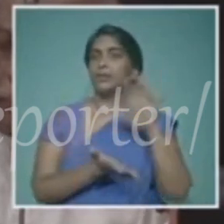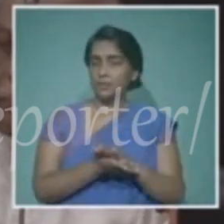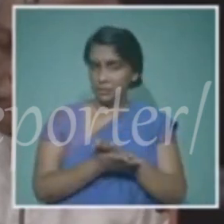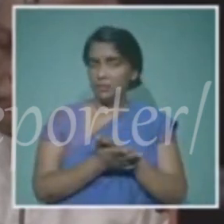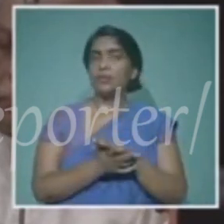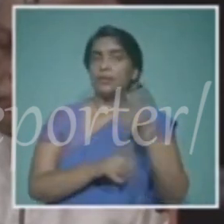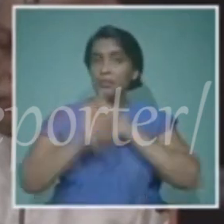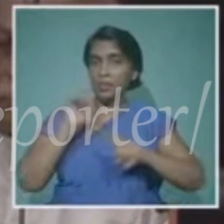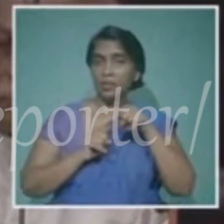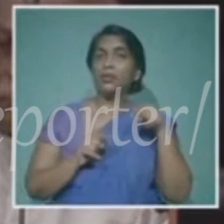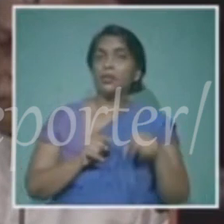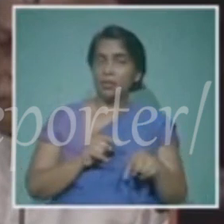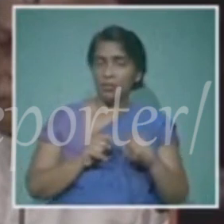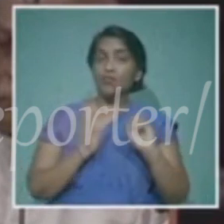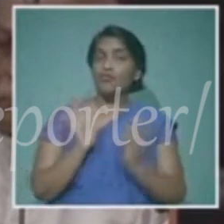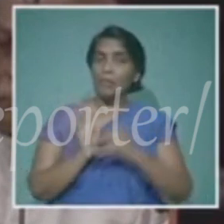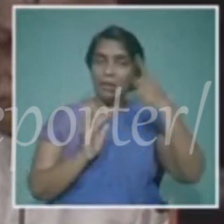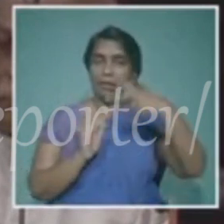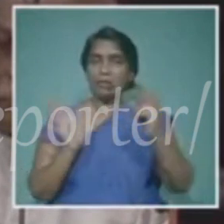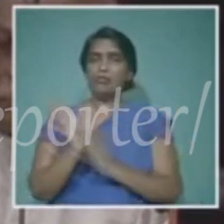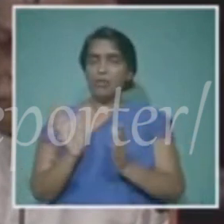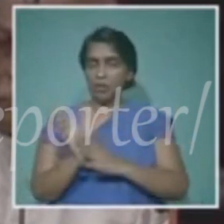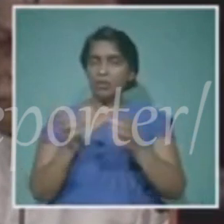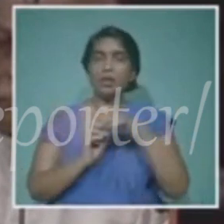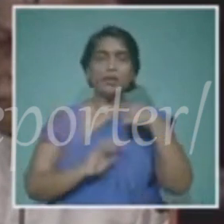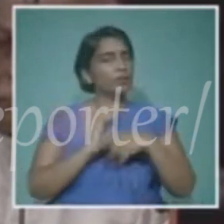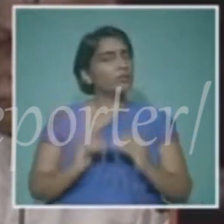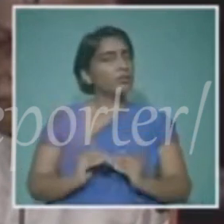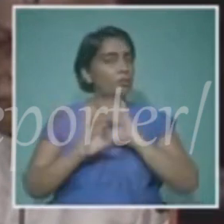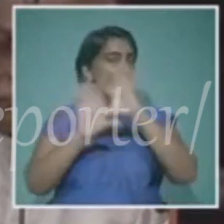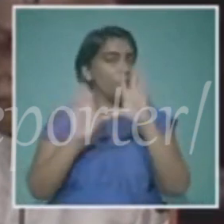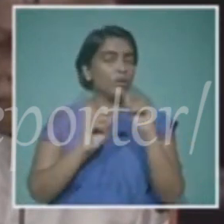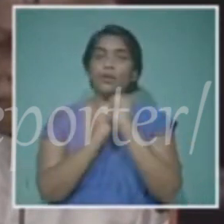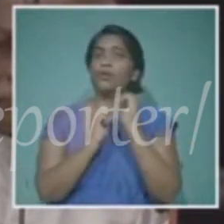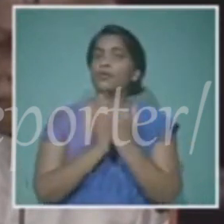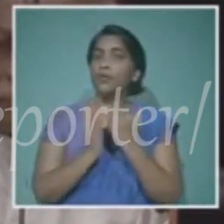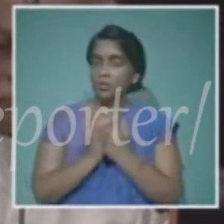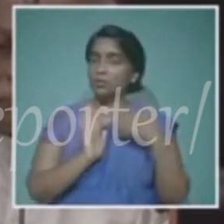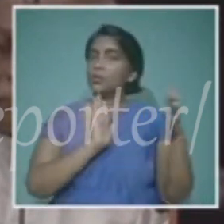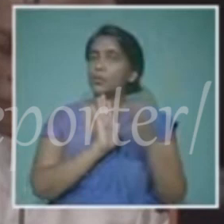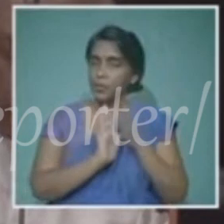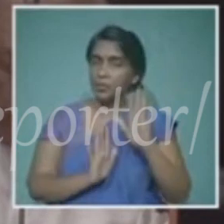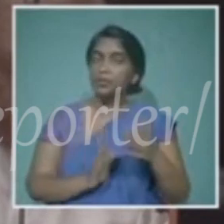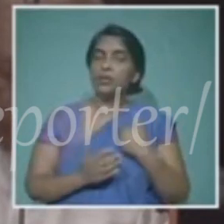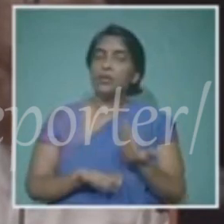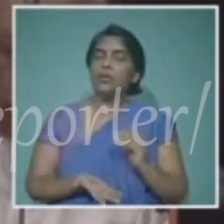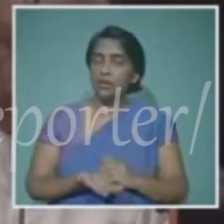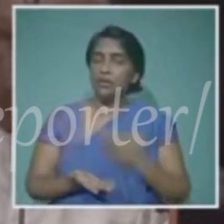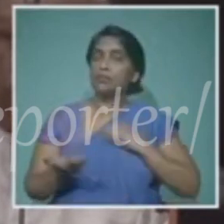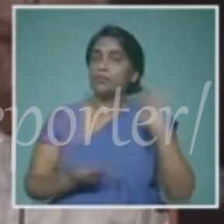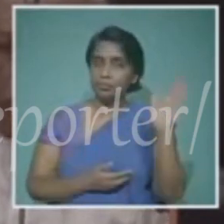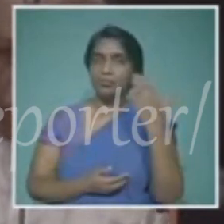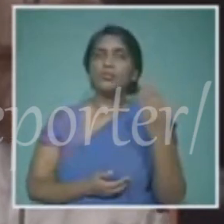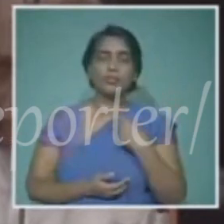සභා, පාර්ලිමේන්තුවේ ආංශික කමිටු ආදී ඔස්සේ රට ගොඩනගන පොදු වැඩ පිළිවෙලකට එක් වෙන මෙන් මම නැවතත් ඔබ